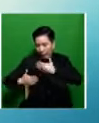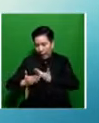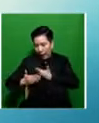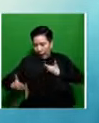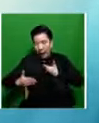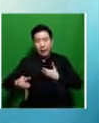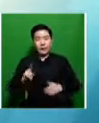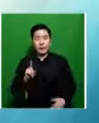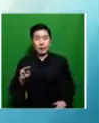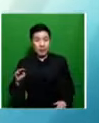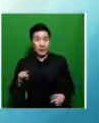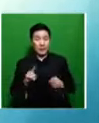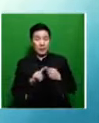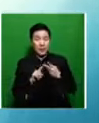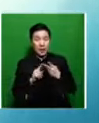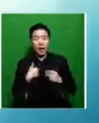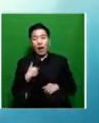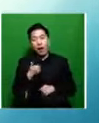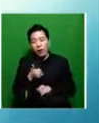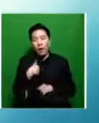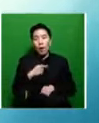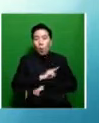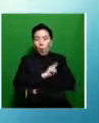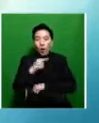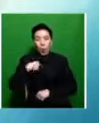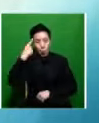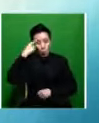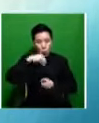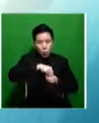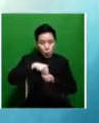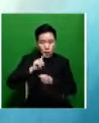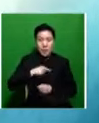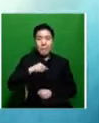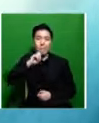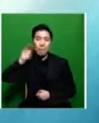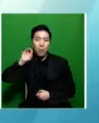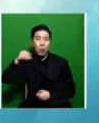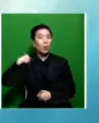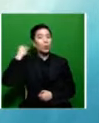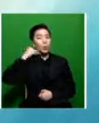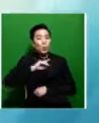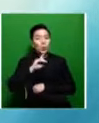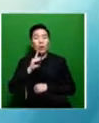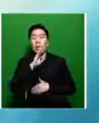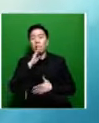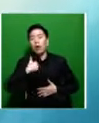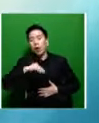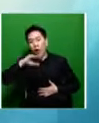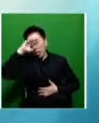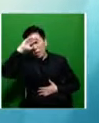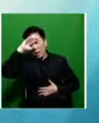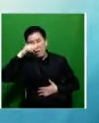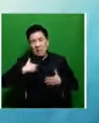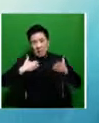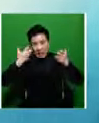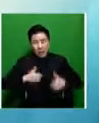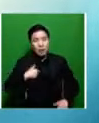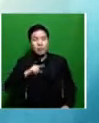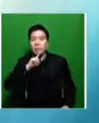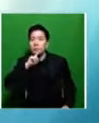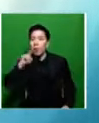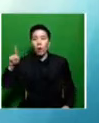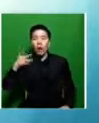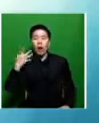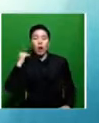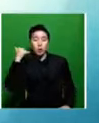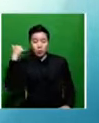นะครับข้อที่2คือติดตามได้ทุกวันข้อที่3คือ ถ้าไม่สบายต้องแจ้งทันทีหรือเจ้าหน้าที่เรา